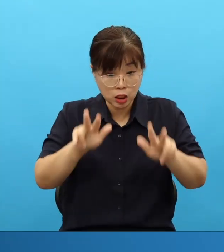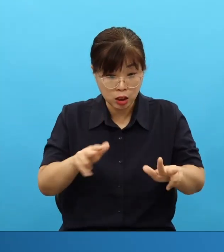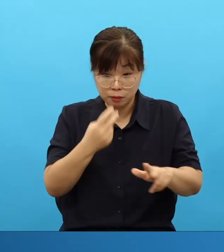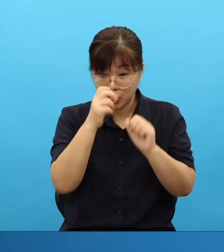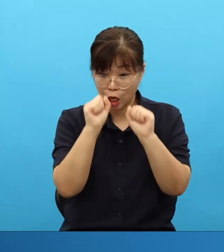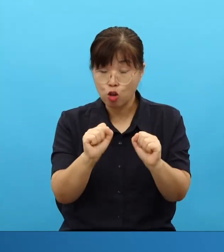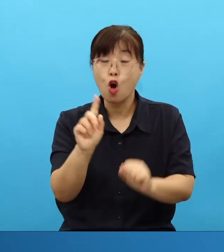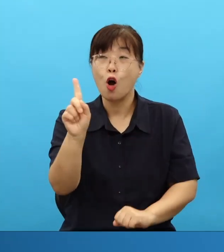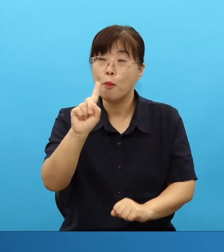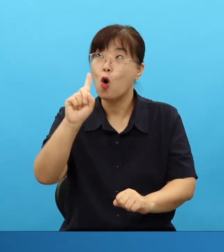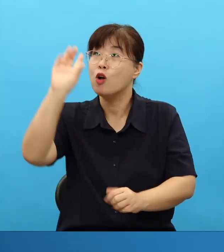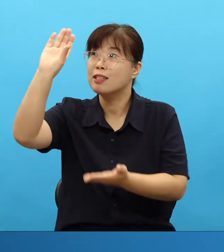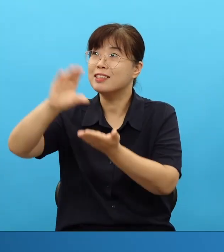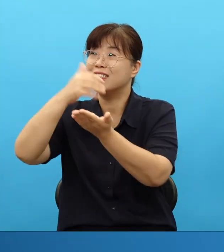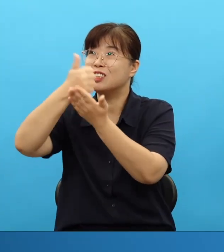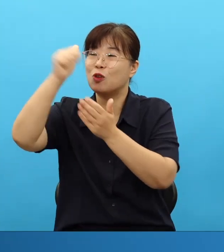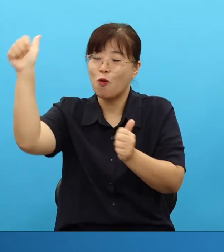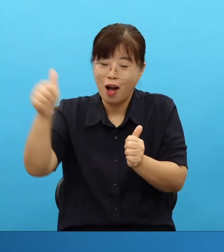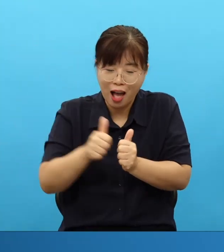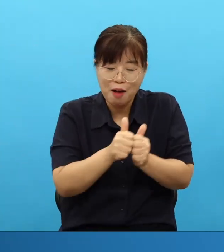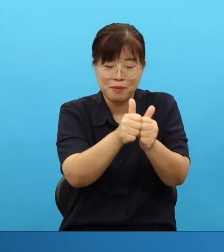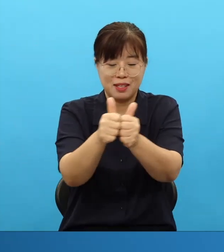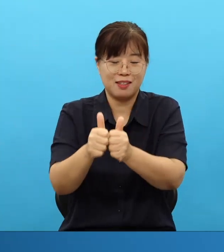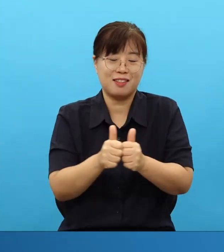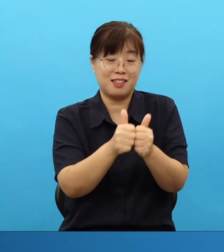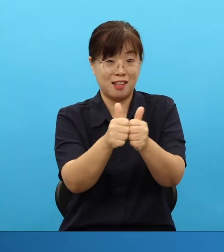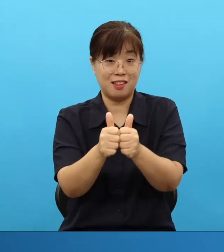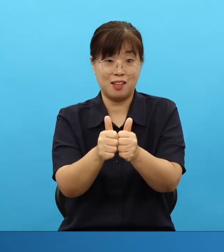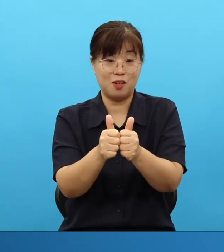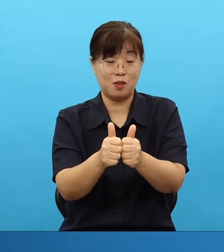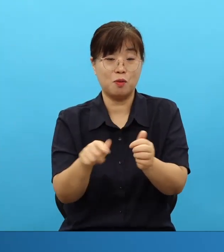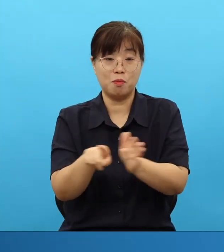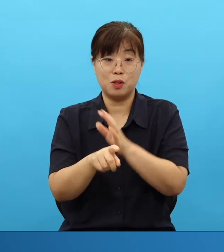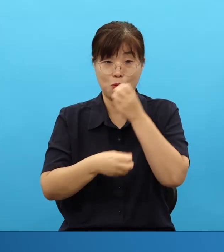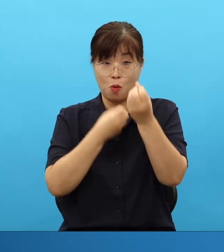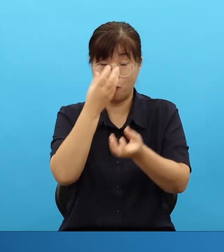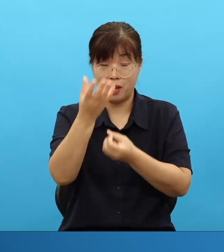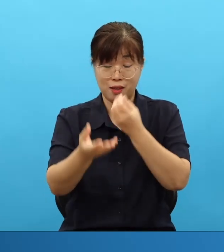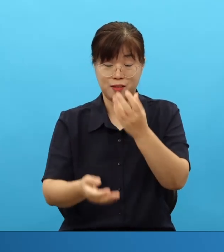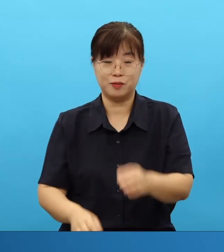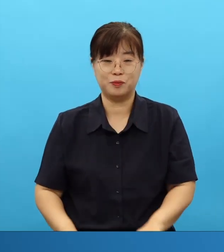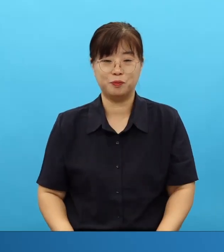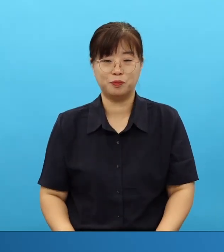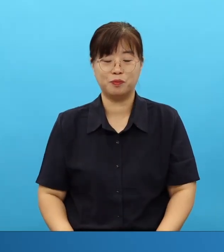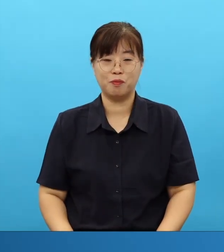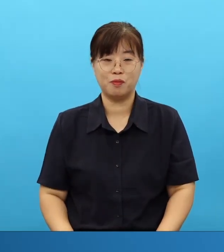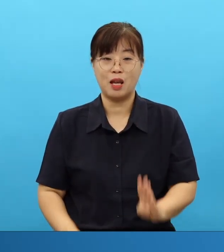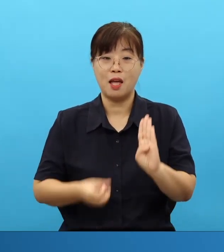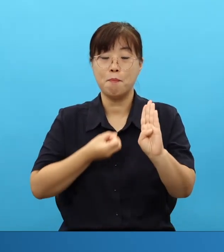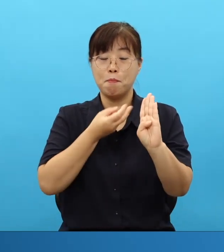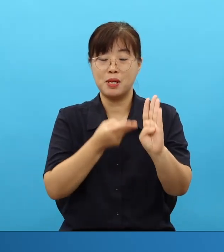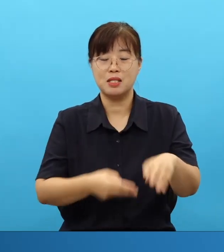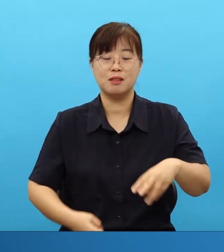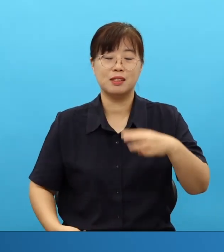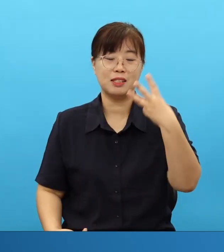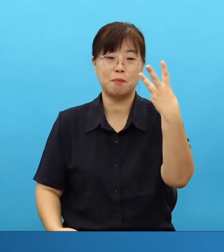것이다 그래서 빌립보 3장 8절에서 21절에 중요한 말을 바울이